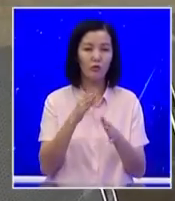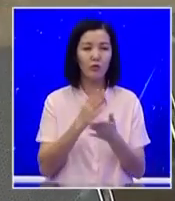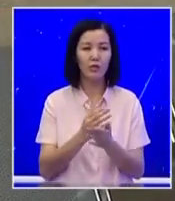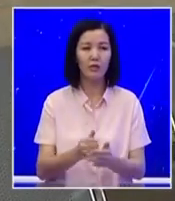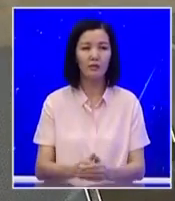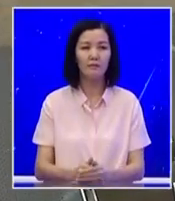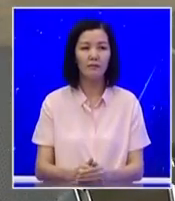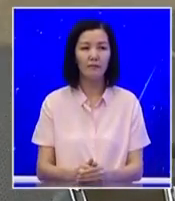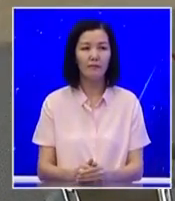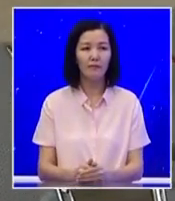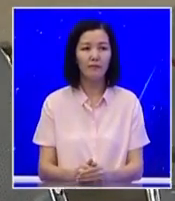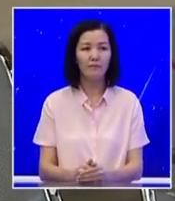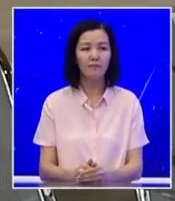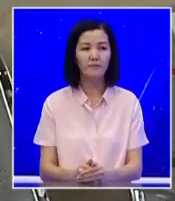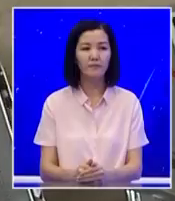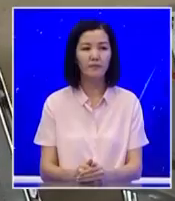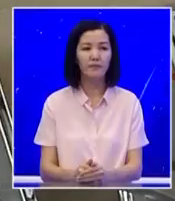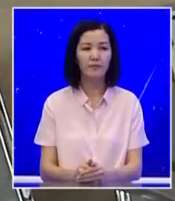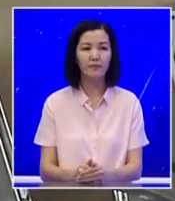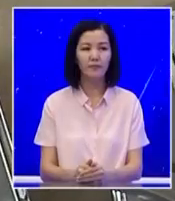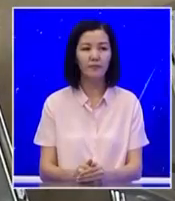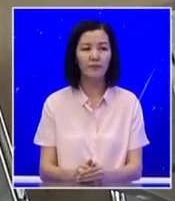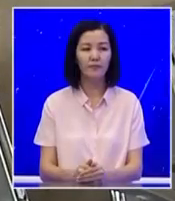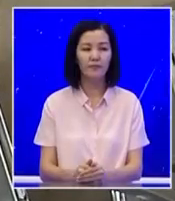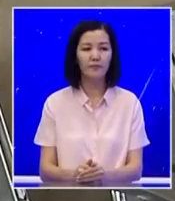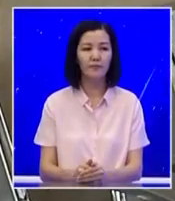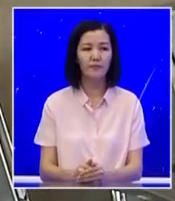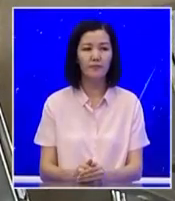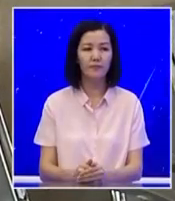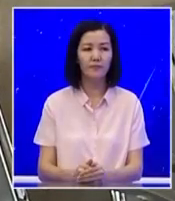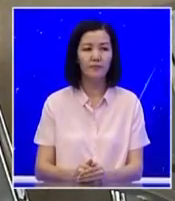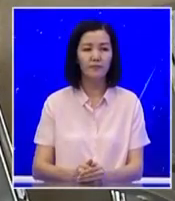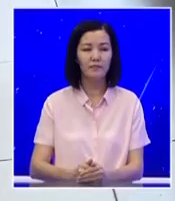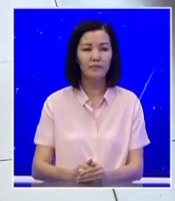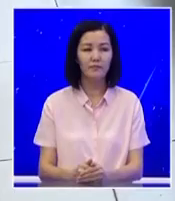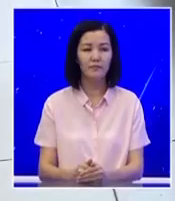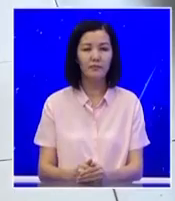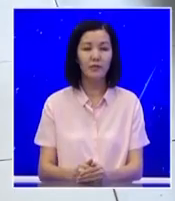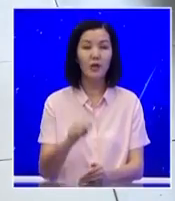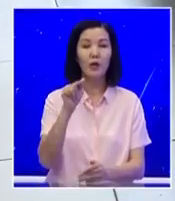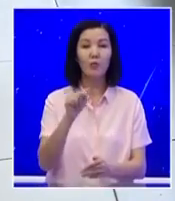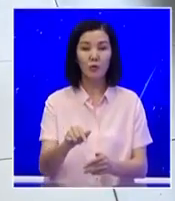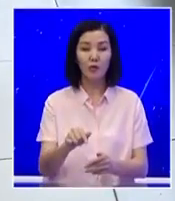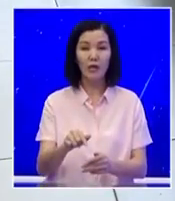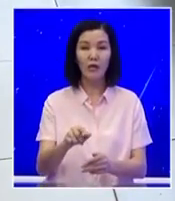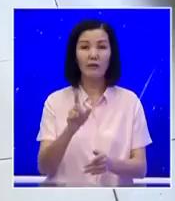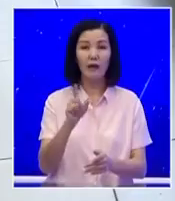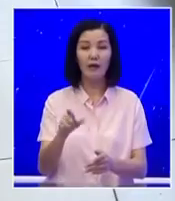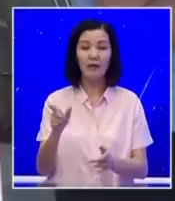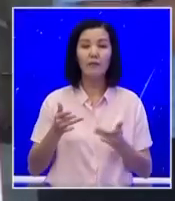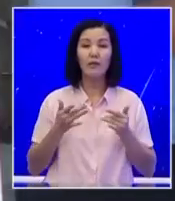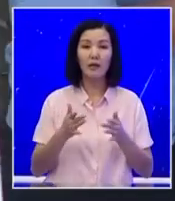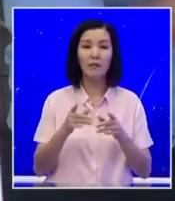Ждать свой поезд, но при соблюдении данных вот этих правил. Вся дистанция всегда соблюдается. Мұнда келген жолаушыдан алдымен талап